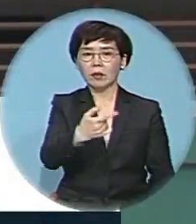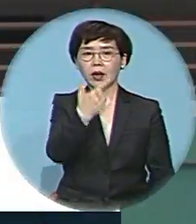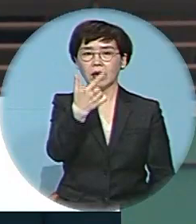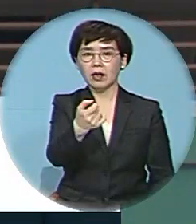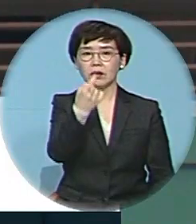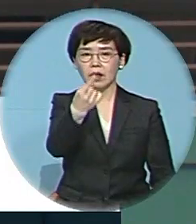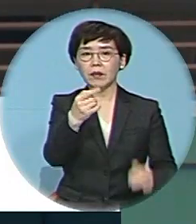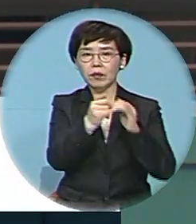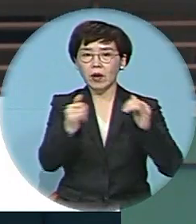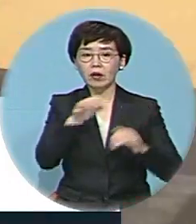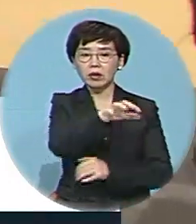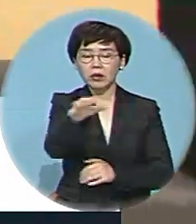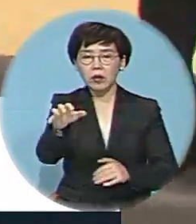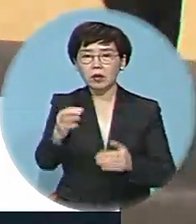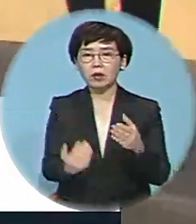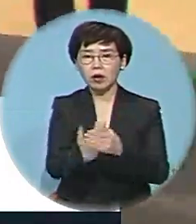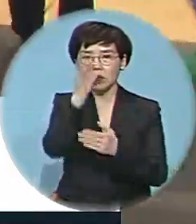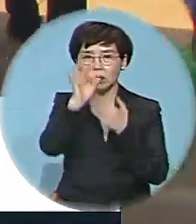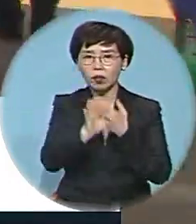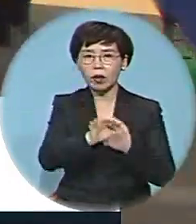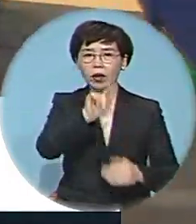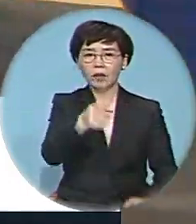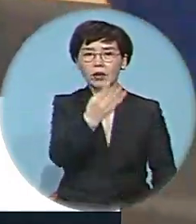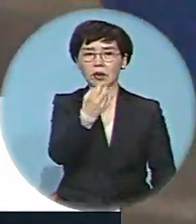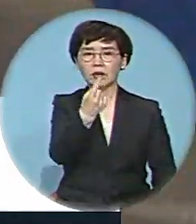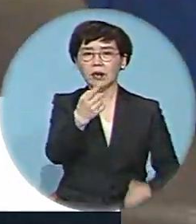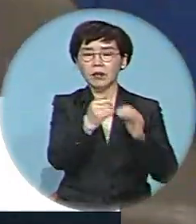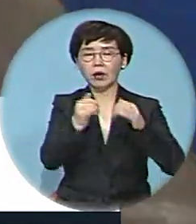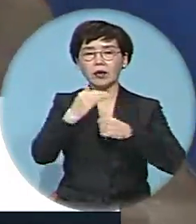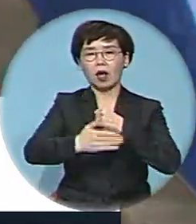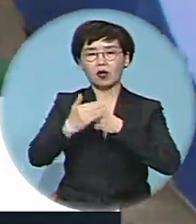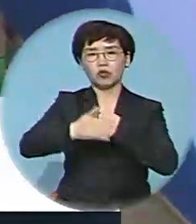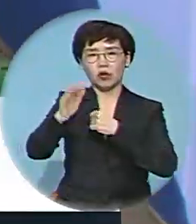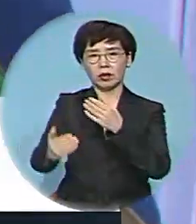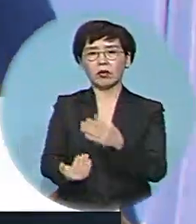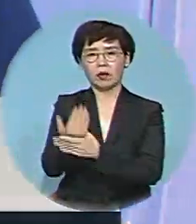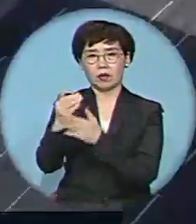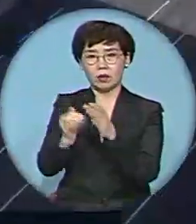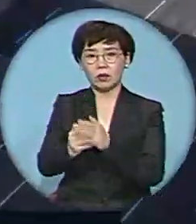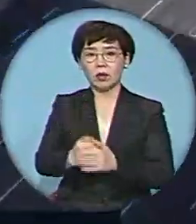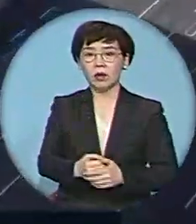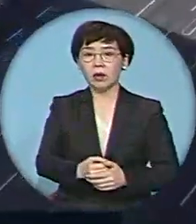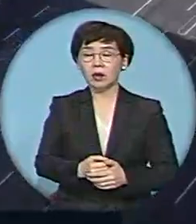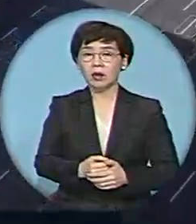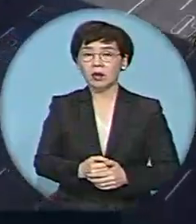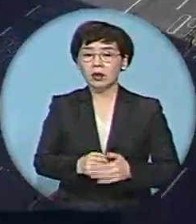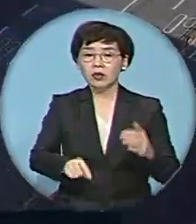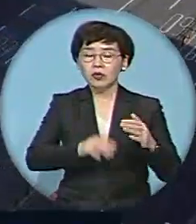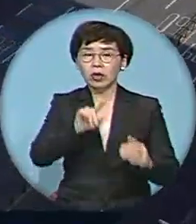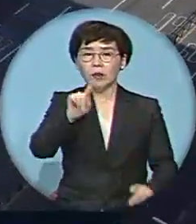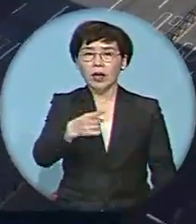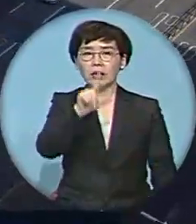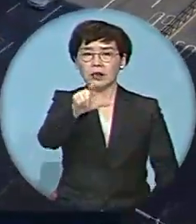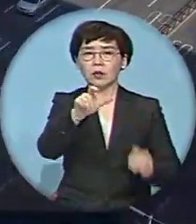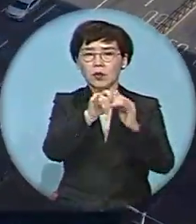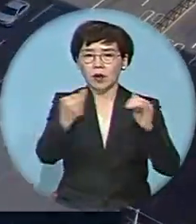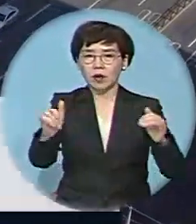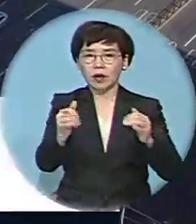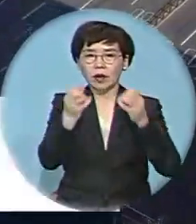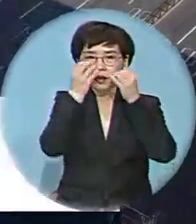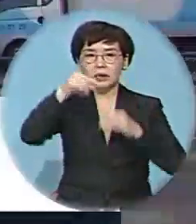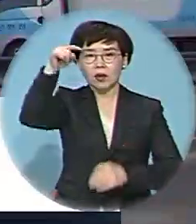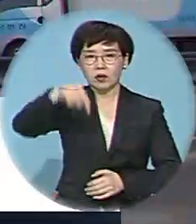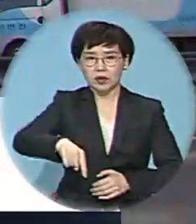161명의 지역별 분포를 보면 131명이 대구에서 확진됐습니다. 이 가운데 115명이